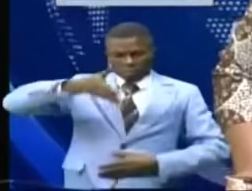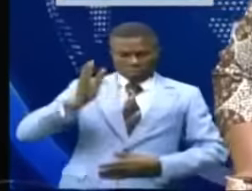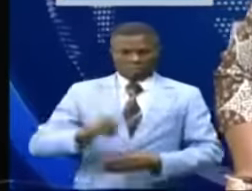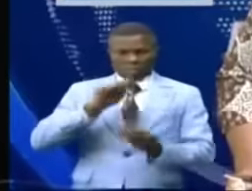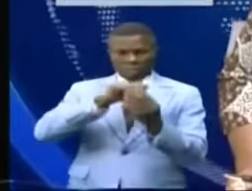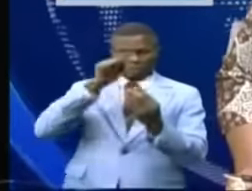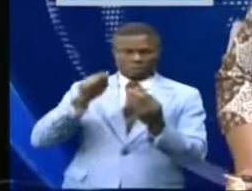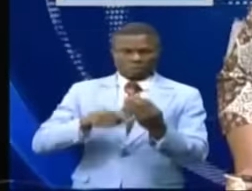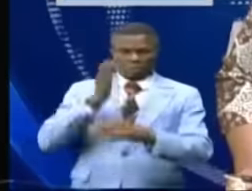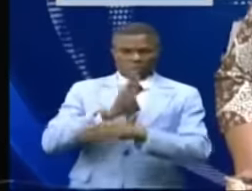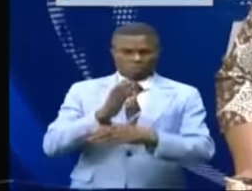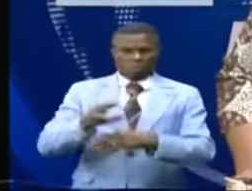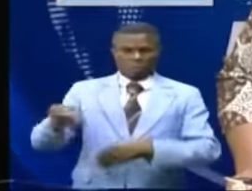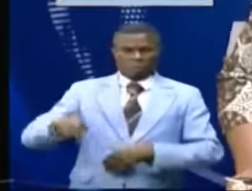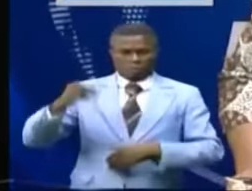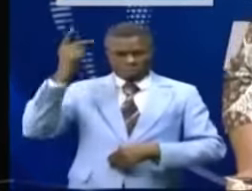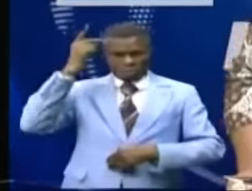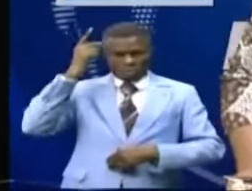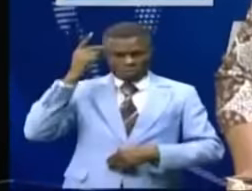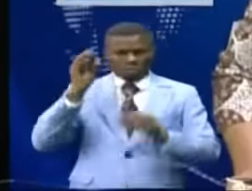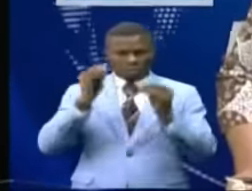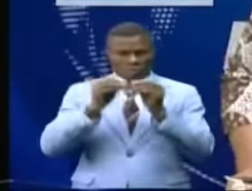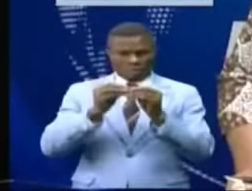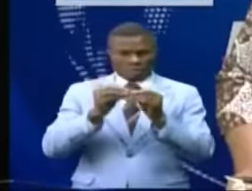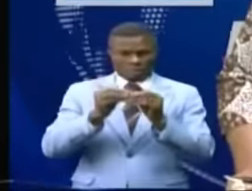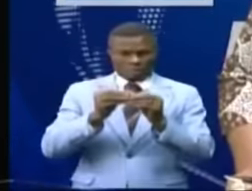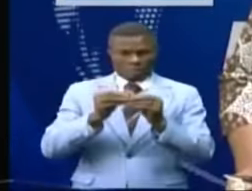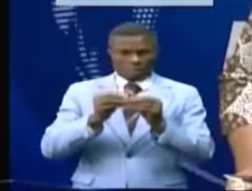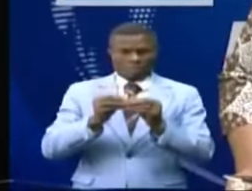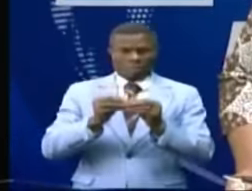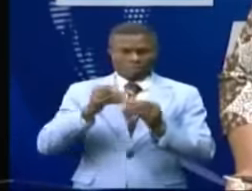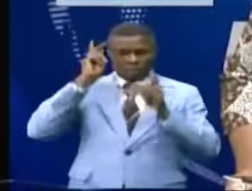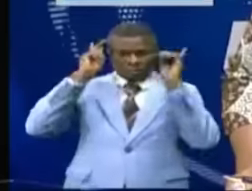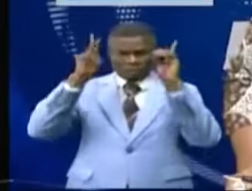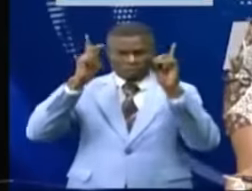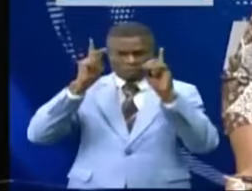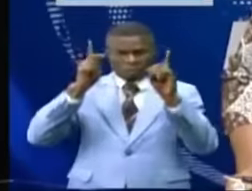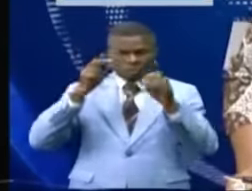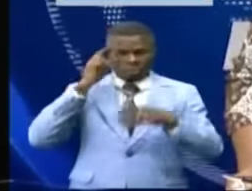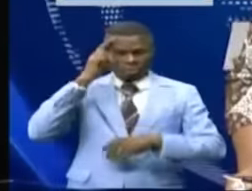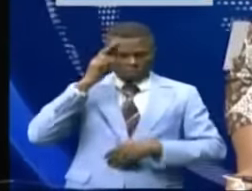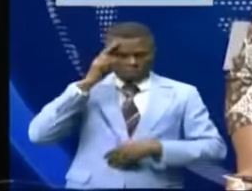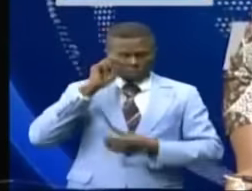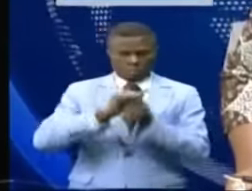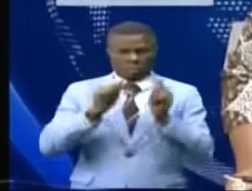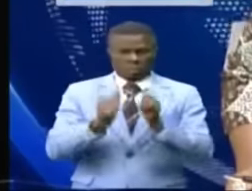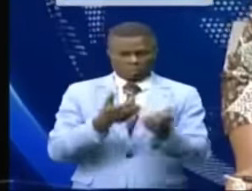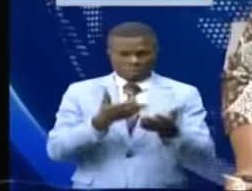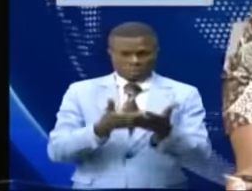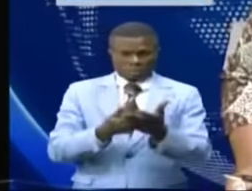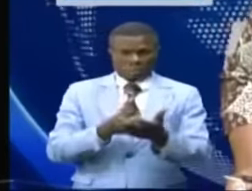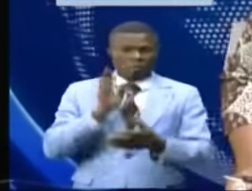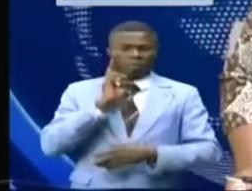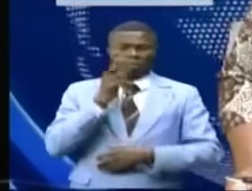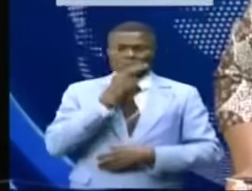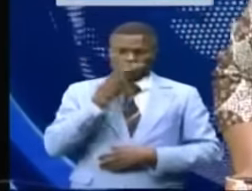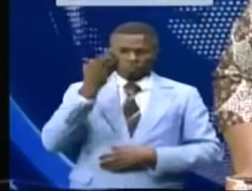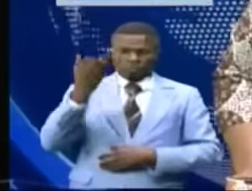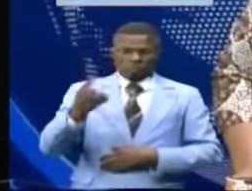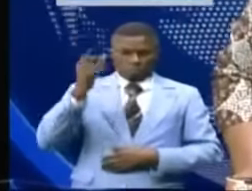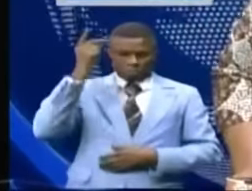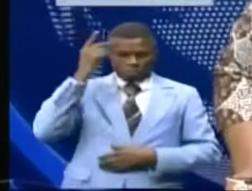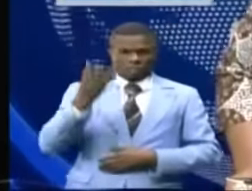du Conseil provincial de Kinshasa se sont retrouvés en matinée pédagogique pour réfléchir sur la question à l'hôtel Béatrice.